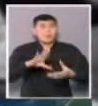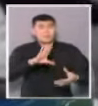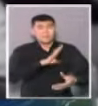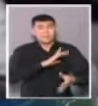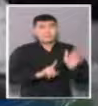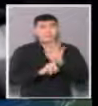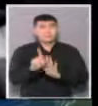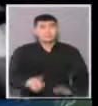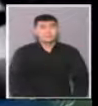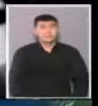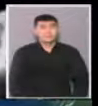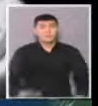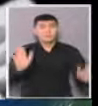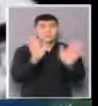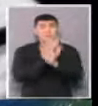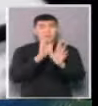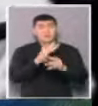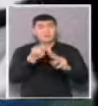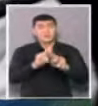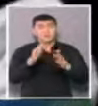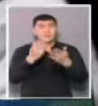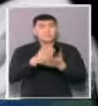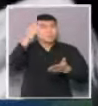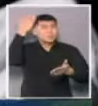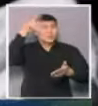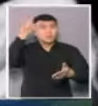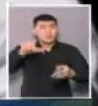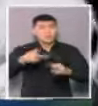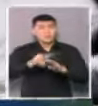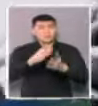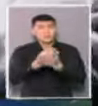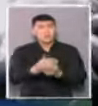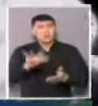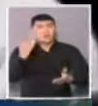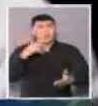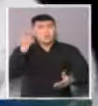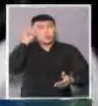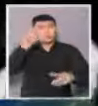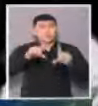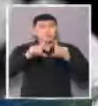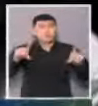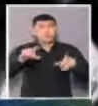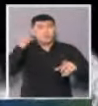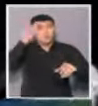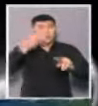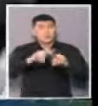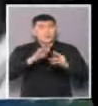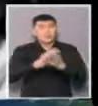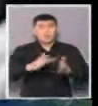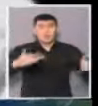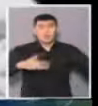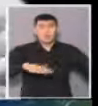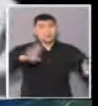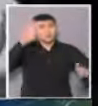осылай басталды. Природа наделила его необыкновенным талантом. Когда он учился в школе, его уже тогда называли Кюше